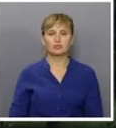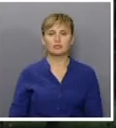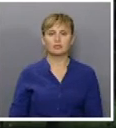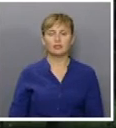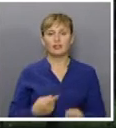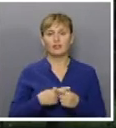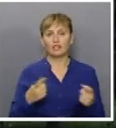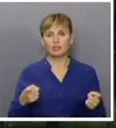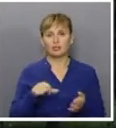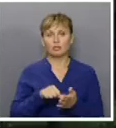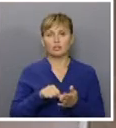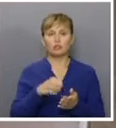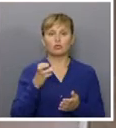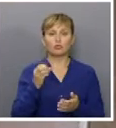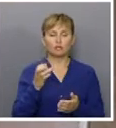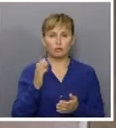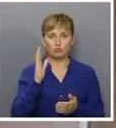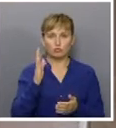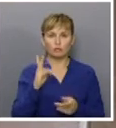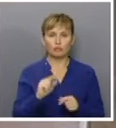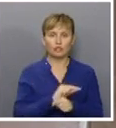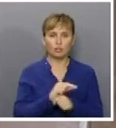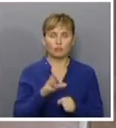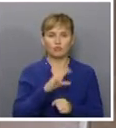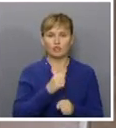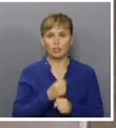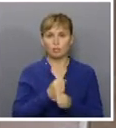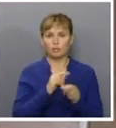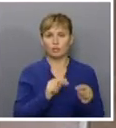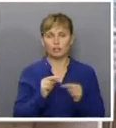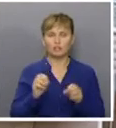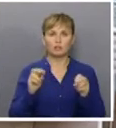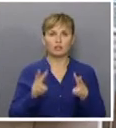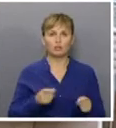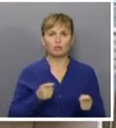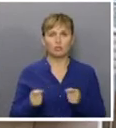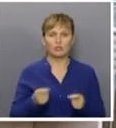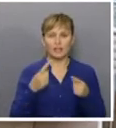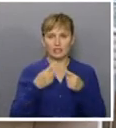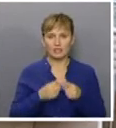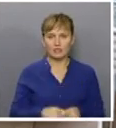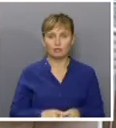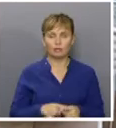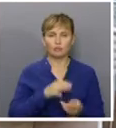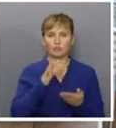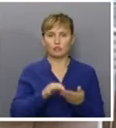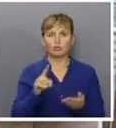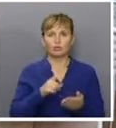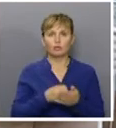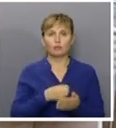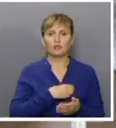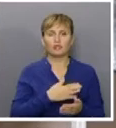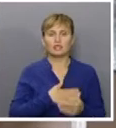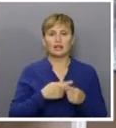В гостинице предстоит еще провести капитальный ремонт. Все работы будут контролировать специалисты управления архитектуры. Отмечу, что до